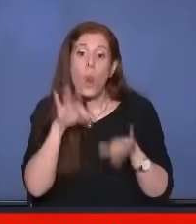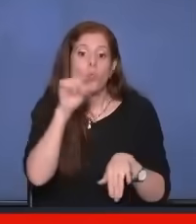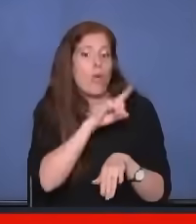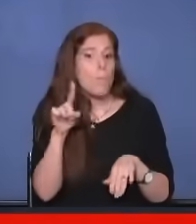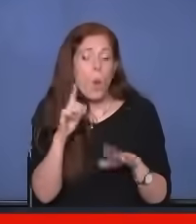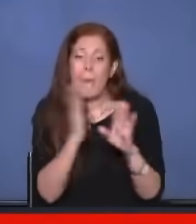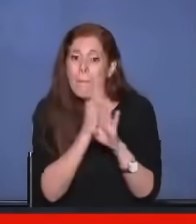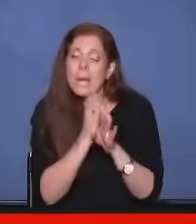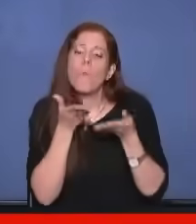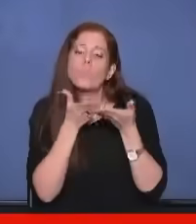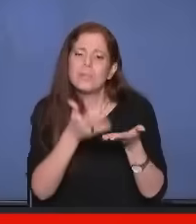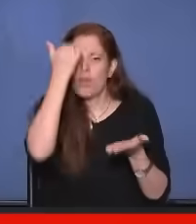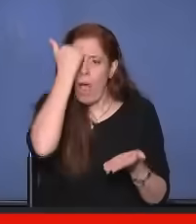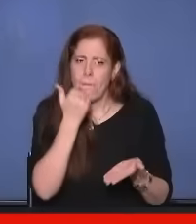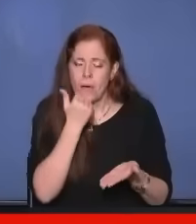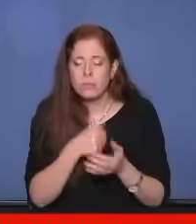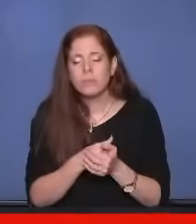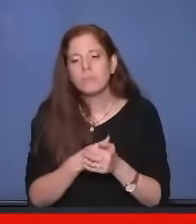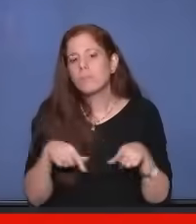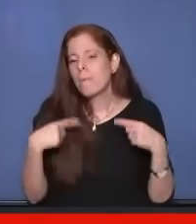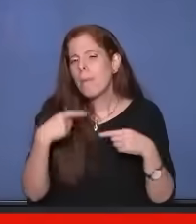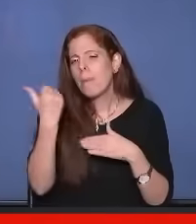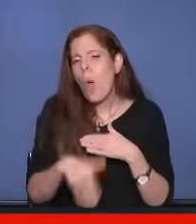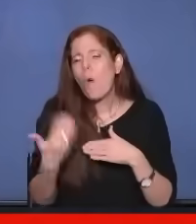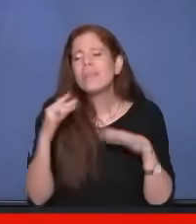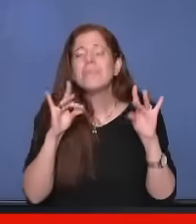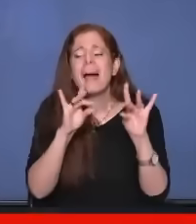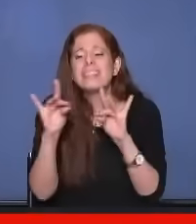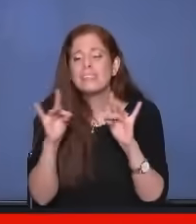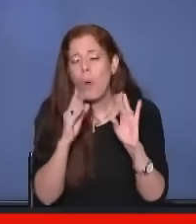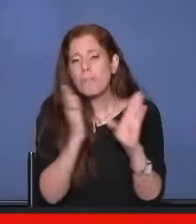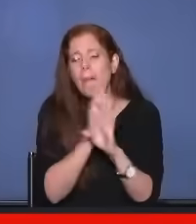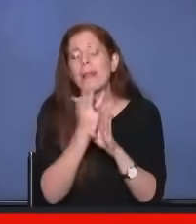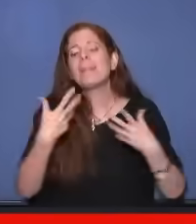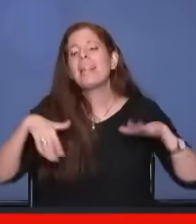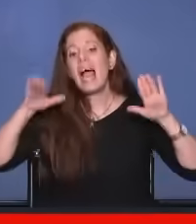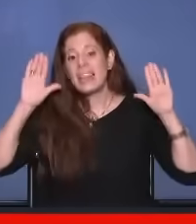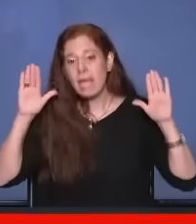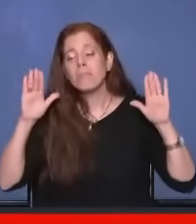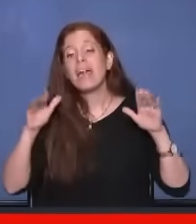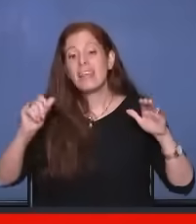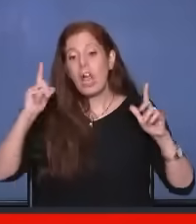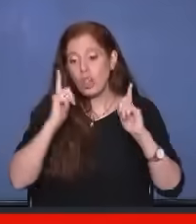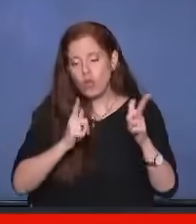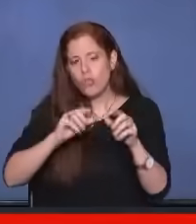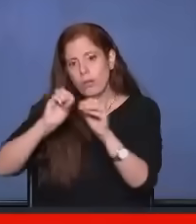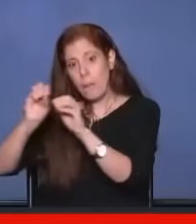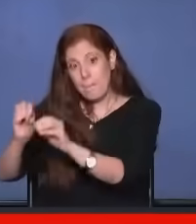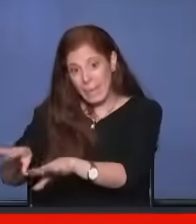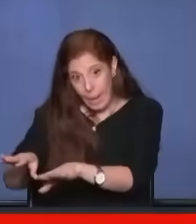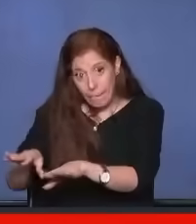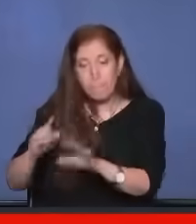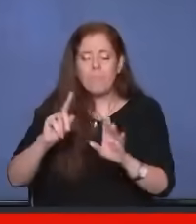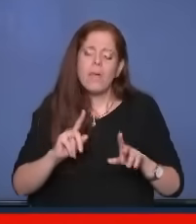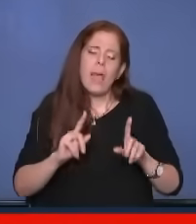חמאס בימים האחרונים עשרות מחבלי חמאס נכנעים בפני כוחותינו הם מניחים את נשקם הם מוסרים את עצמם לידי